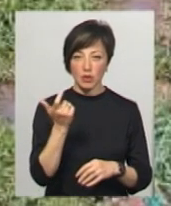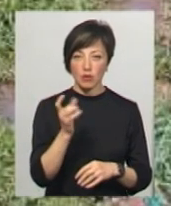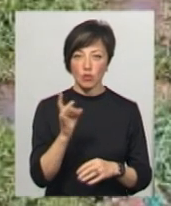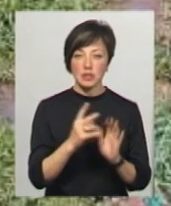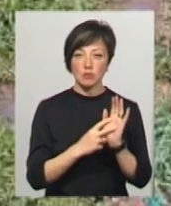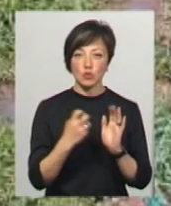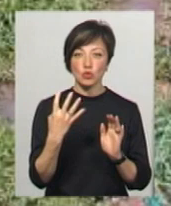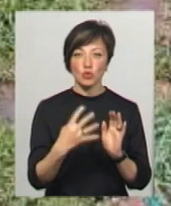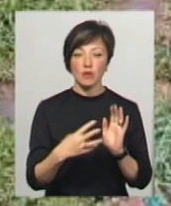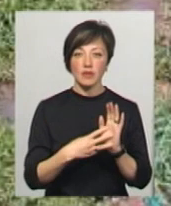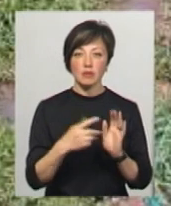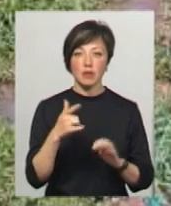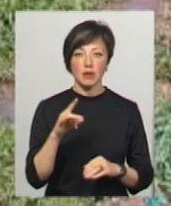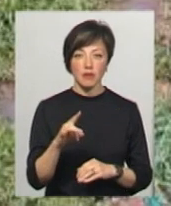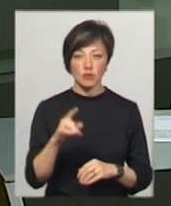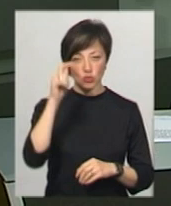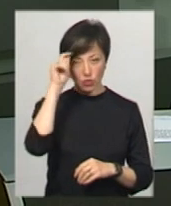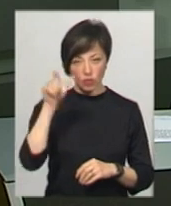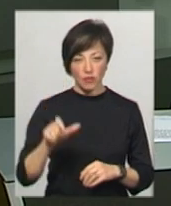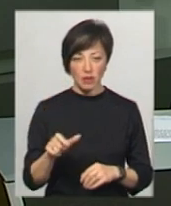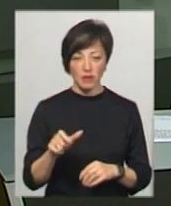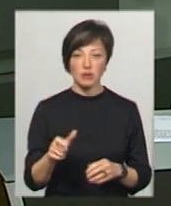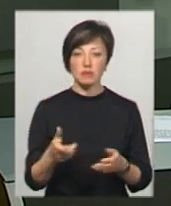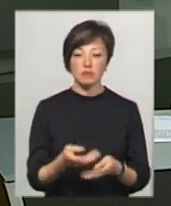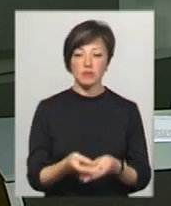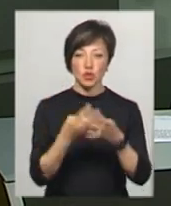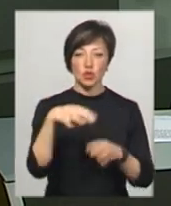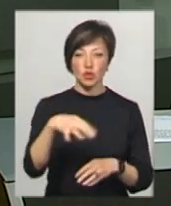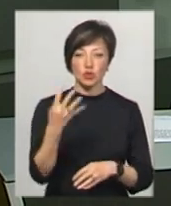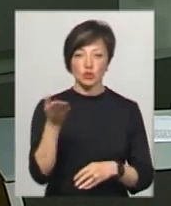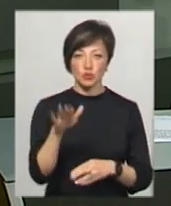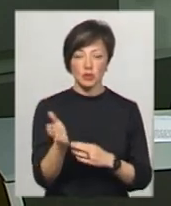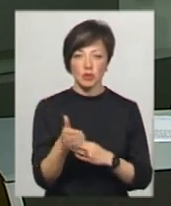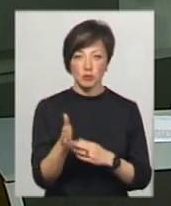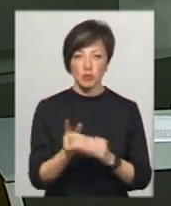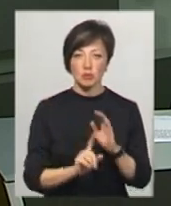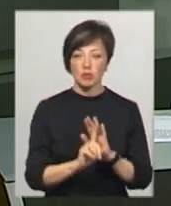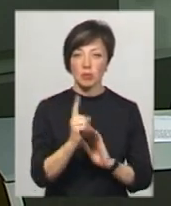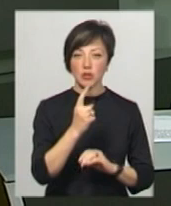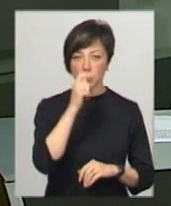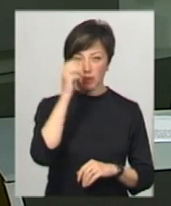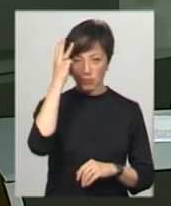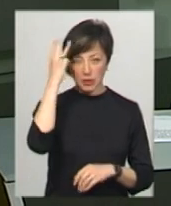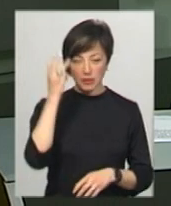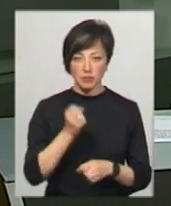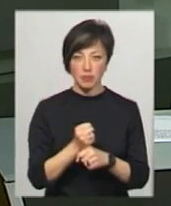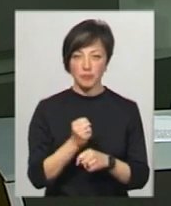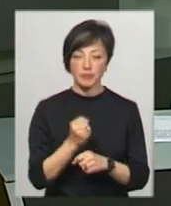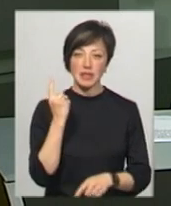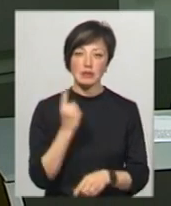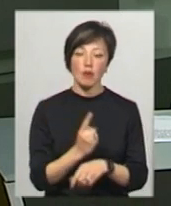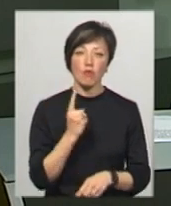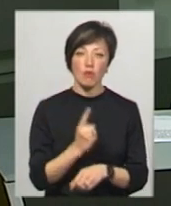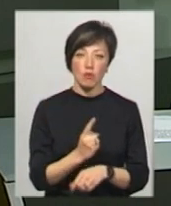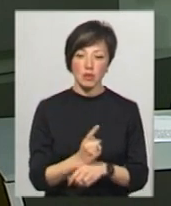розмірі 748 гривень. Чоловік зловив 44 рибини. Нагадаю, з 1 квітня на Хмельниччині діє нерестова